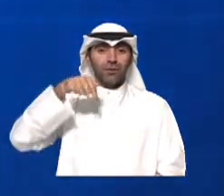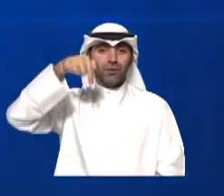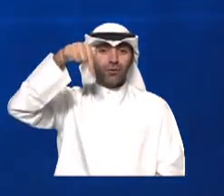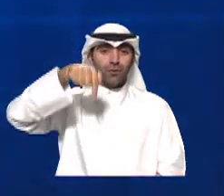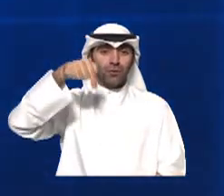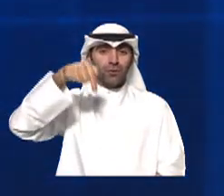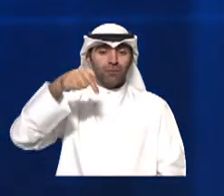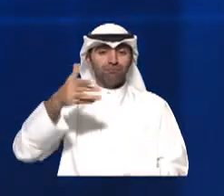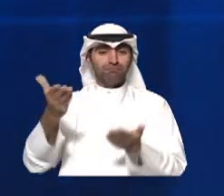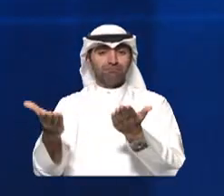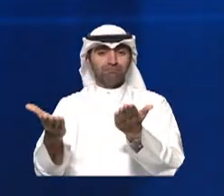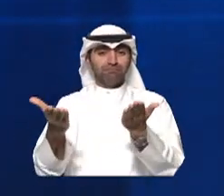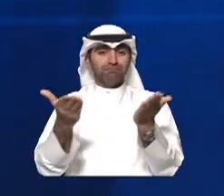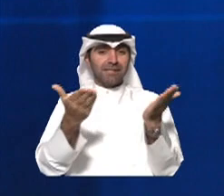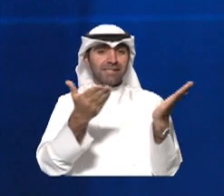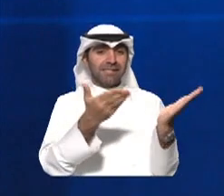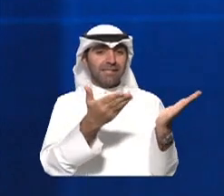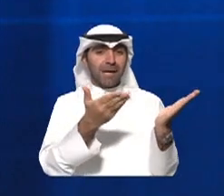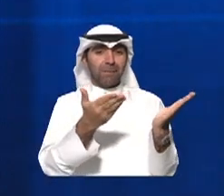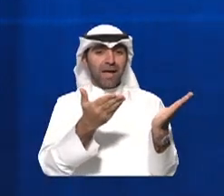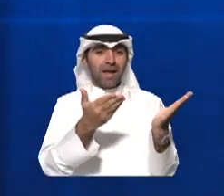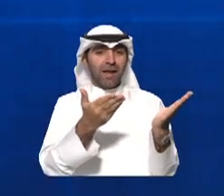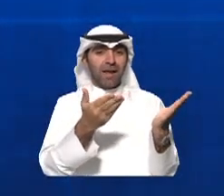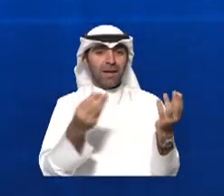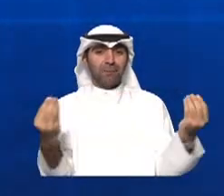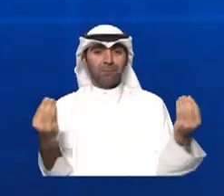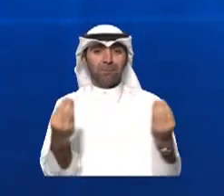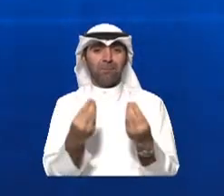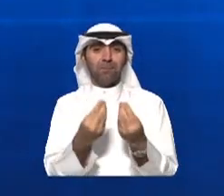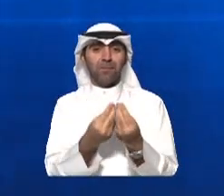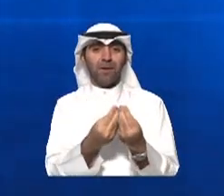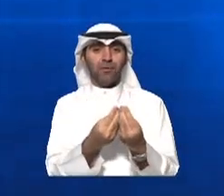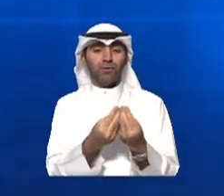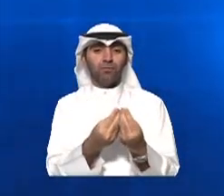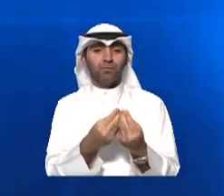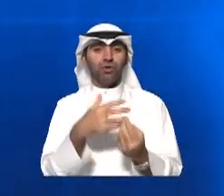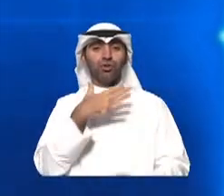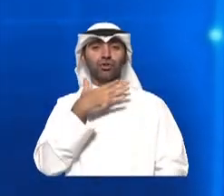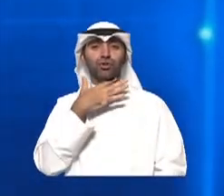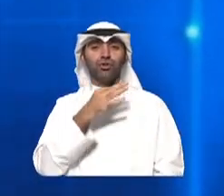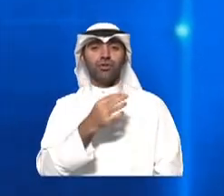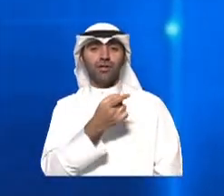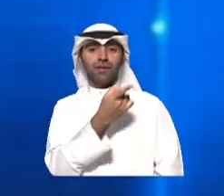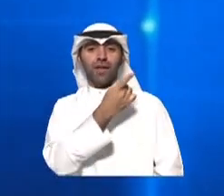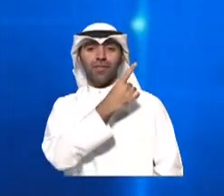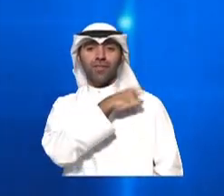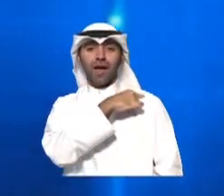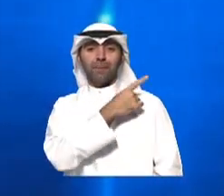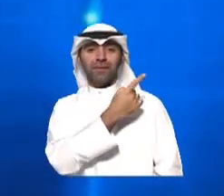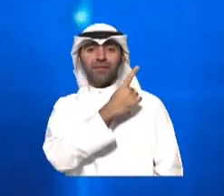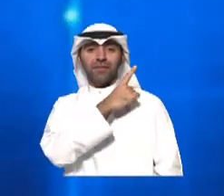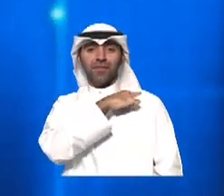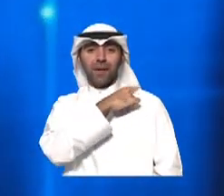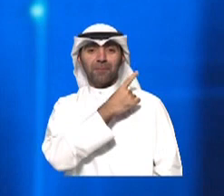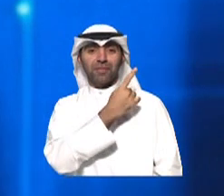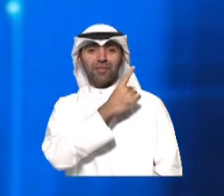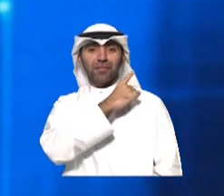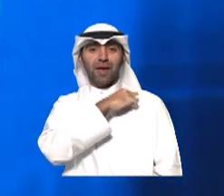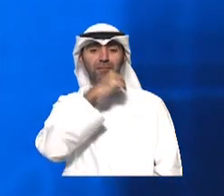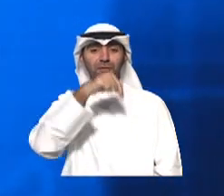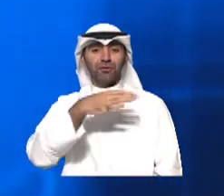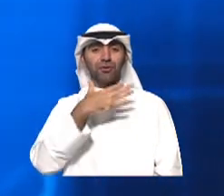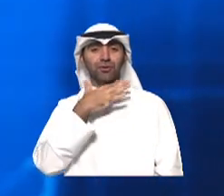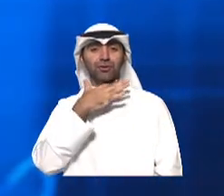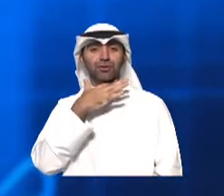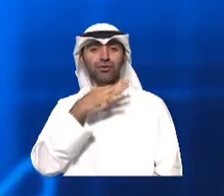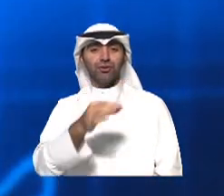الحرس الوطني الفريق الركن مهندس هاشم عبد الرزاق الرفاعي وكبار القادة والضباط، احتفل الحرس الوطني